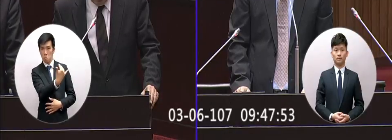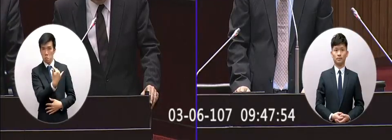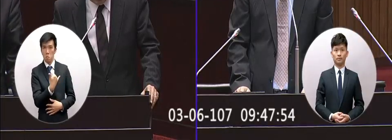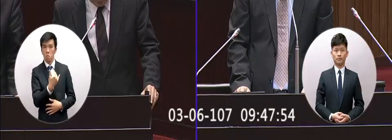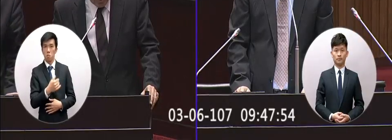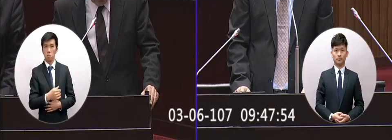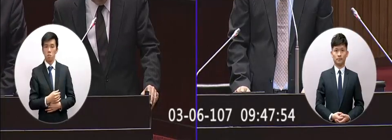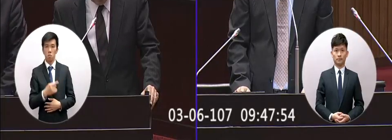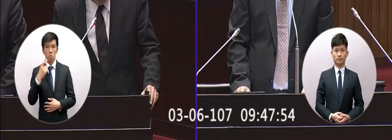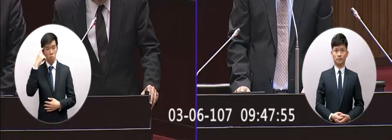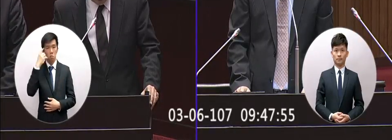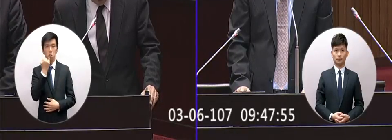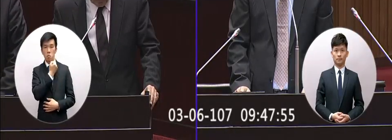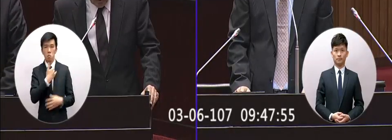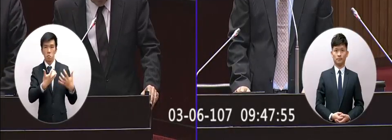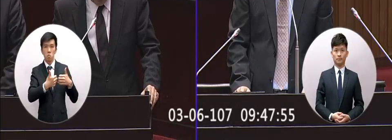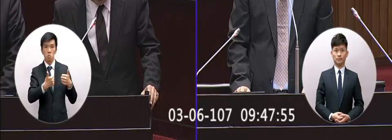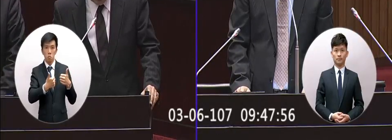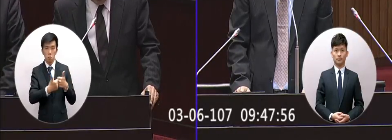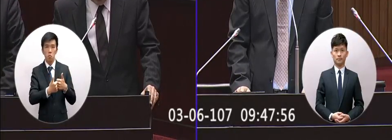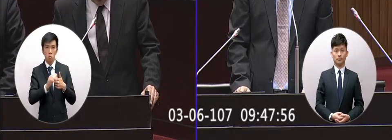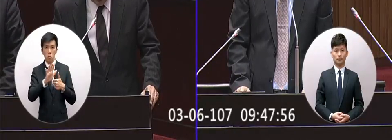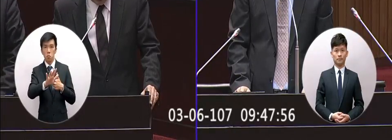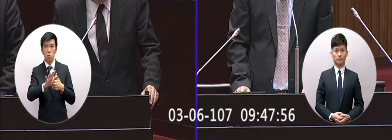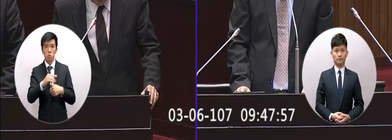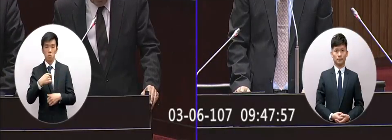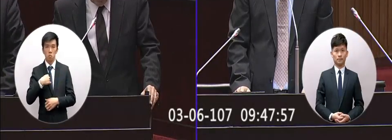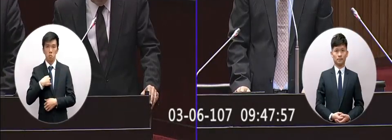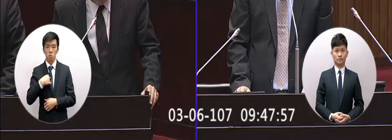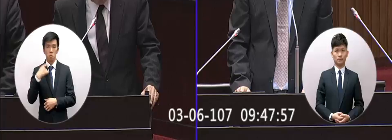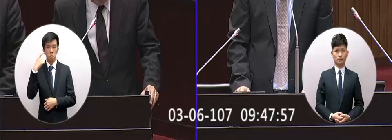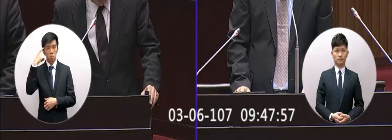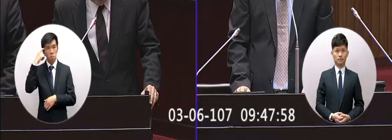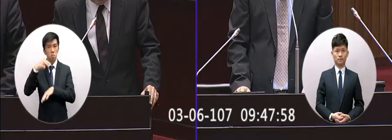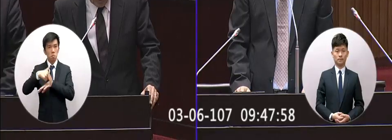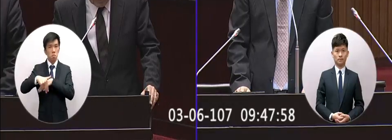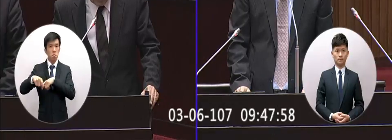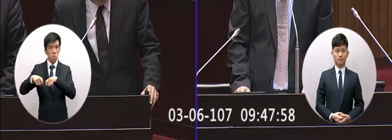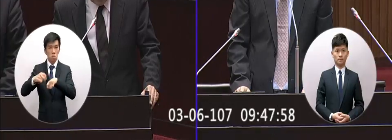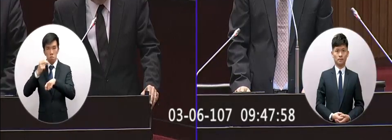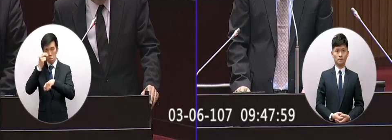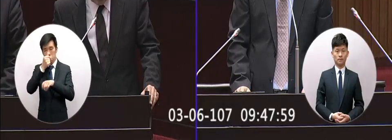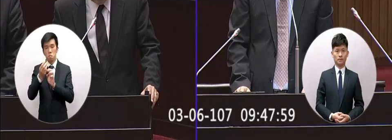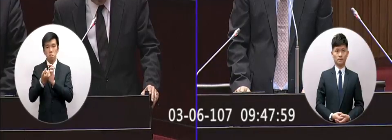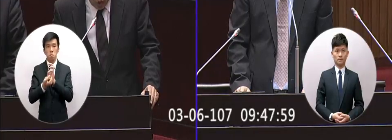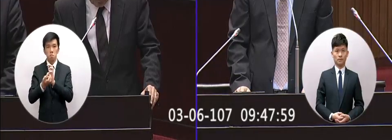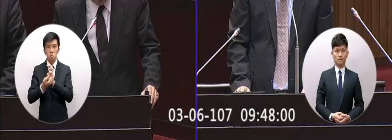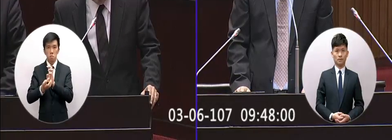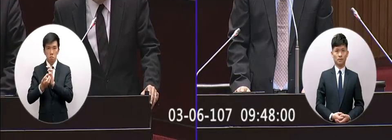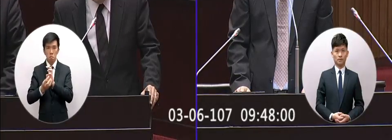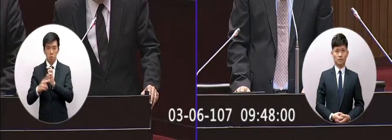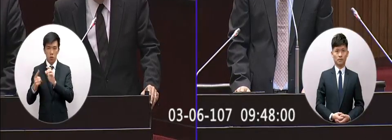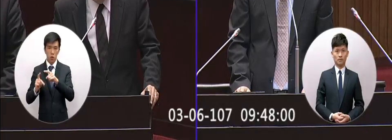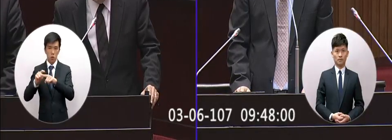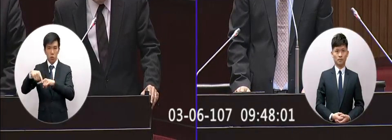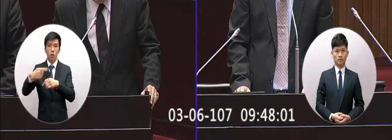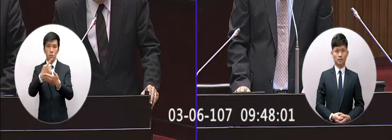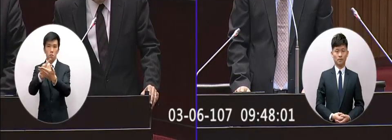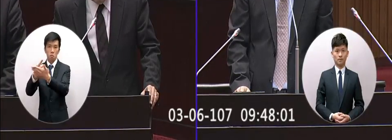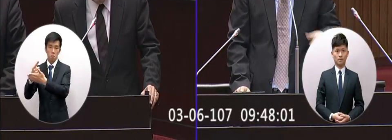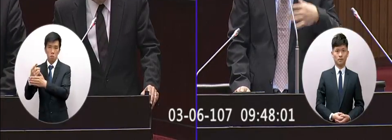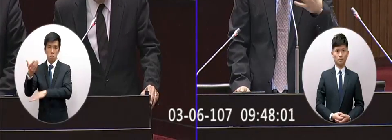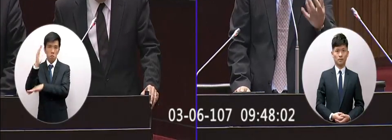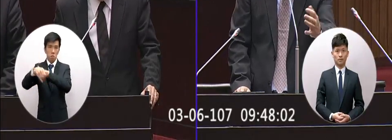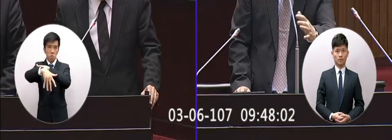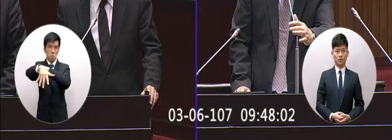有些的话是机会，我们都会有特别的详细的而且是跨部会的来